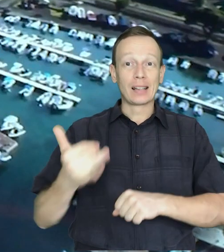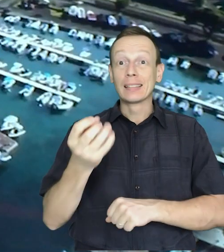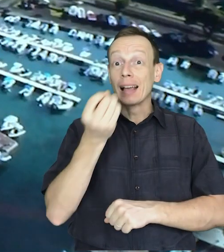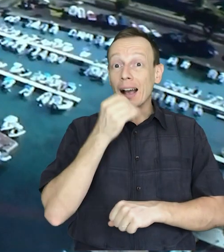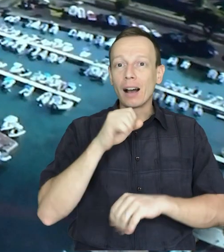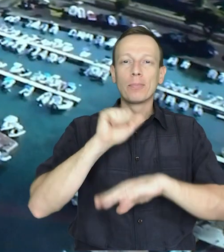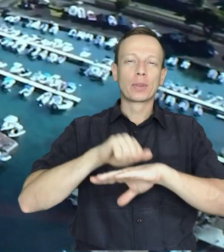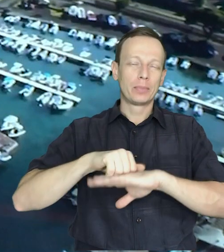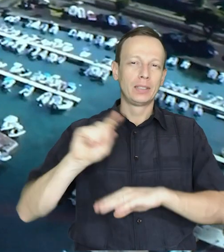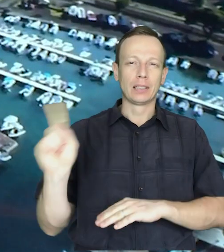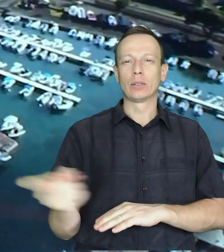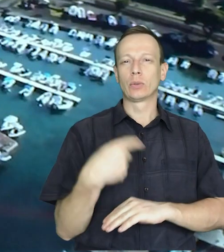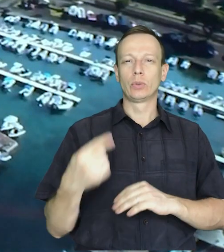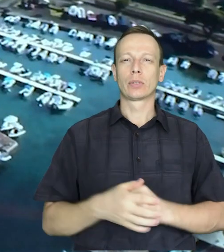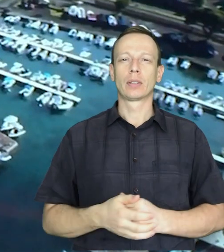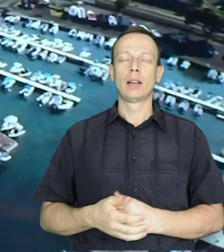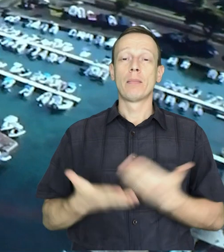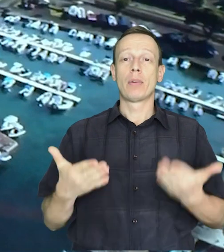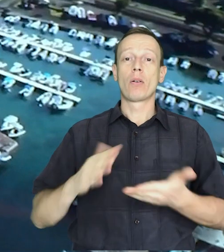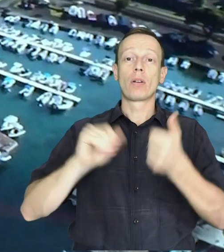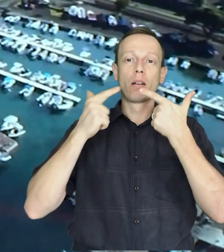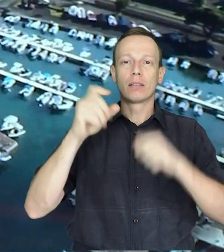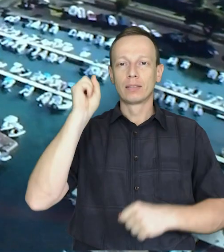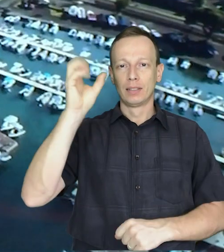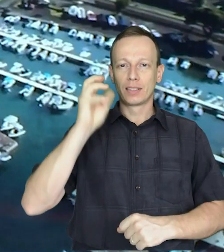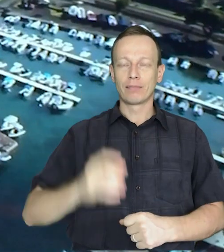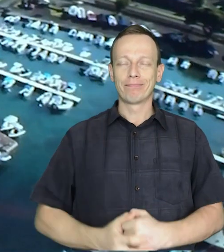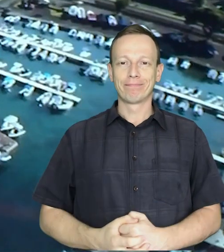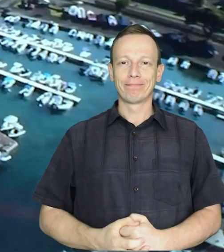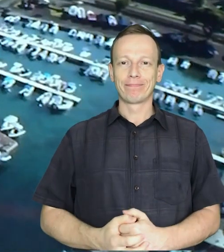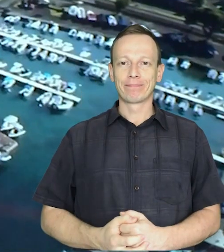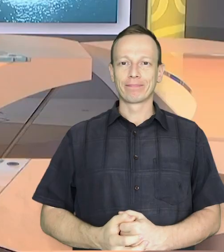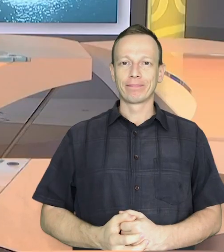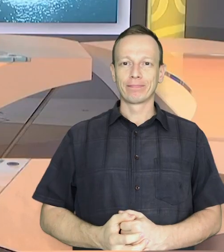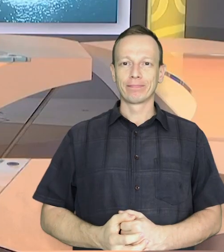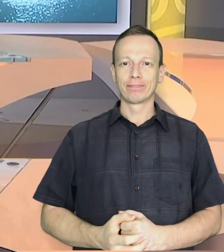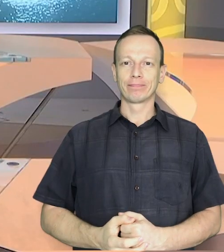soir à 19h. Si vous êtes à table, on vous souhaite un très bon appétit à tous. Tout de suite, votre VA.